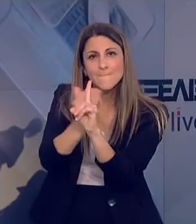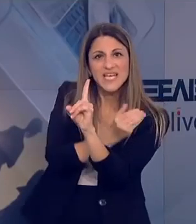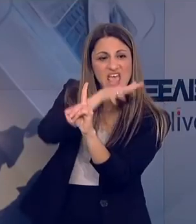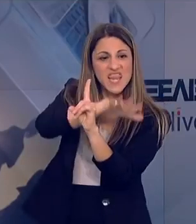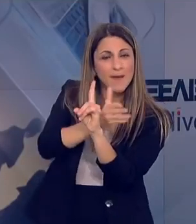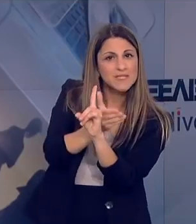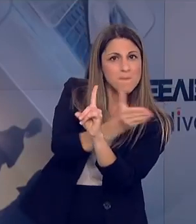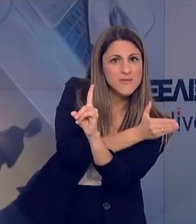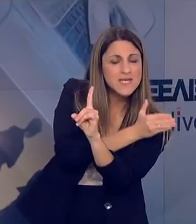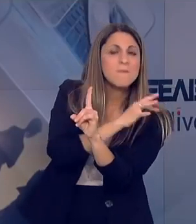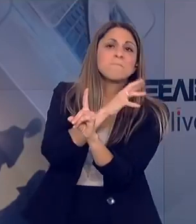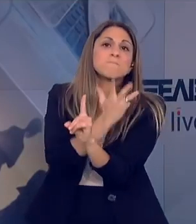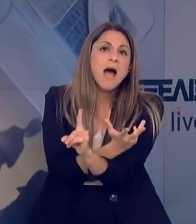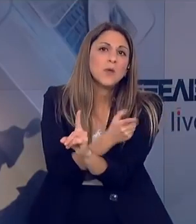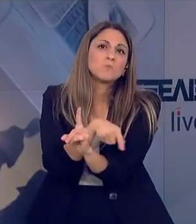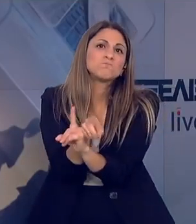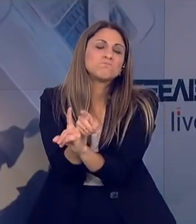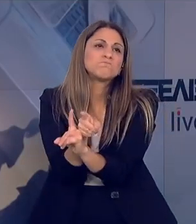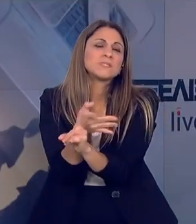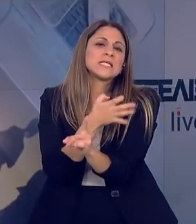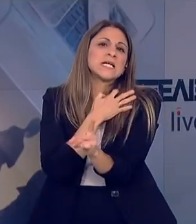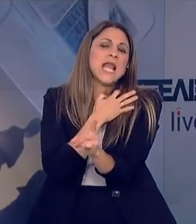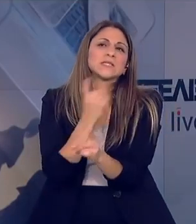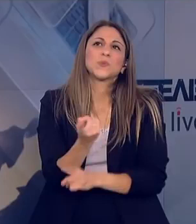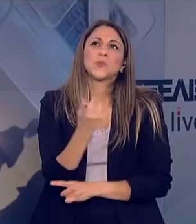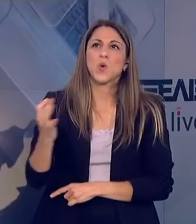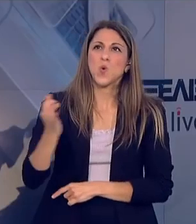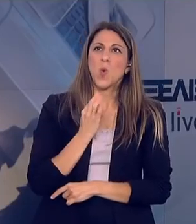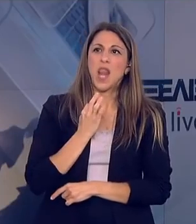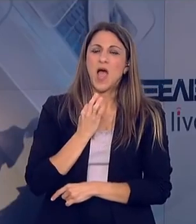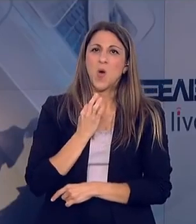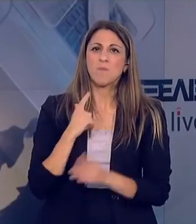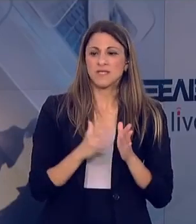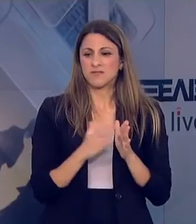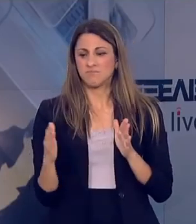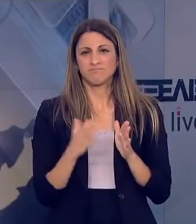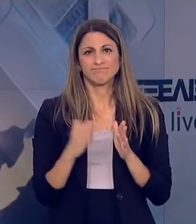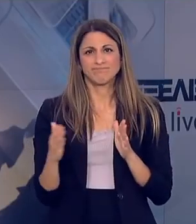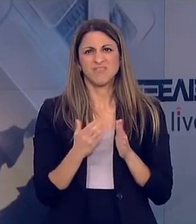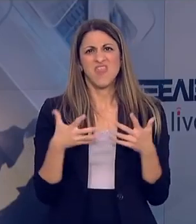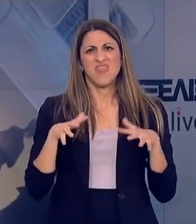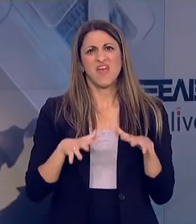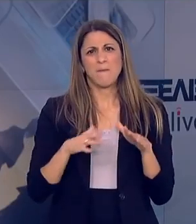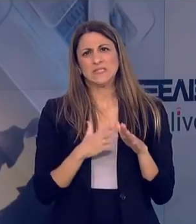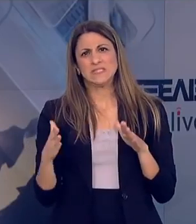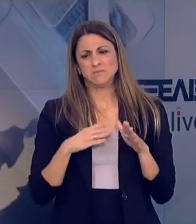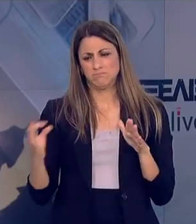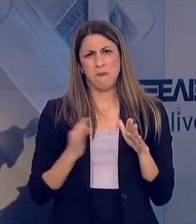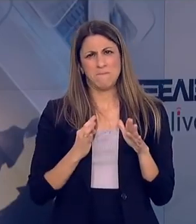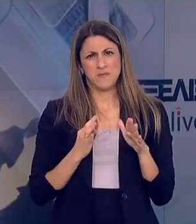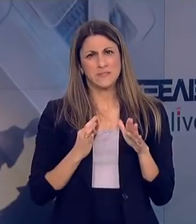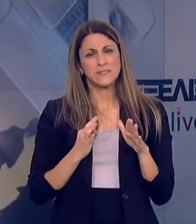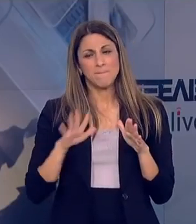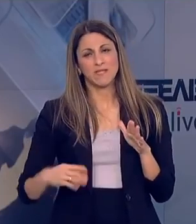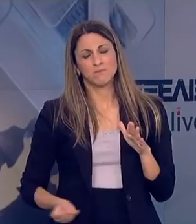πάσα πιθανότητα, επειδή παίρνει περίπου δύο συριακά διαστήματα, δύο γενιές του ιού να δει